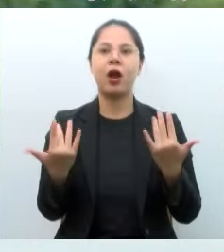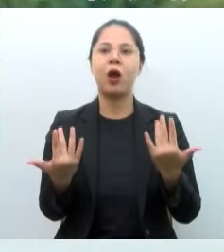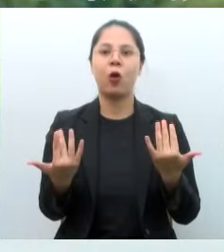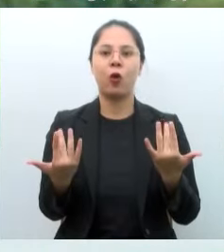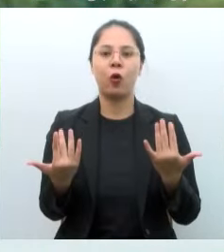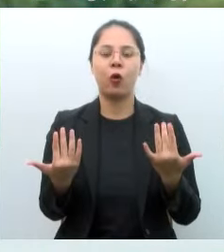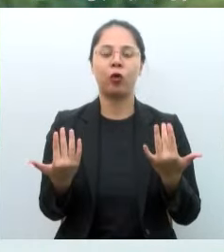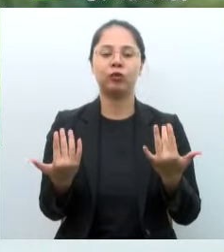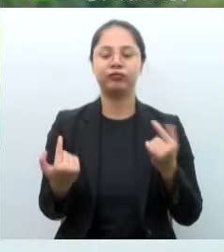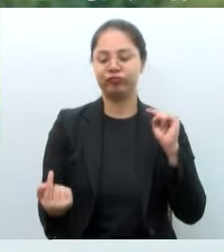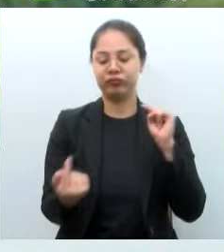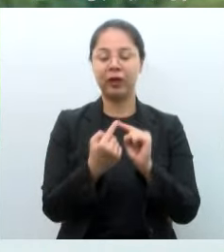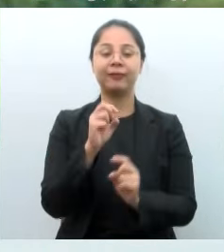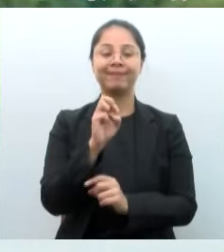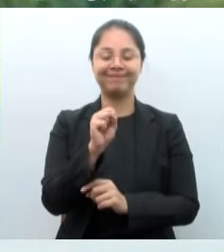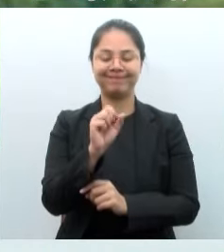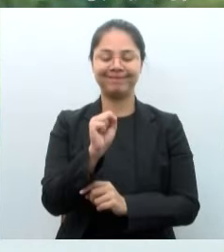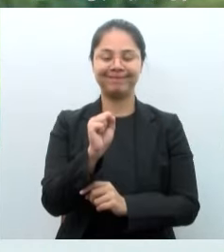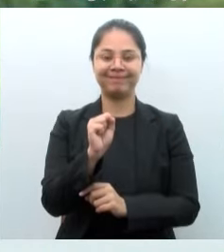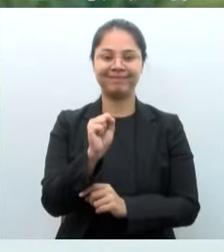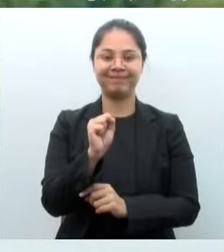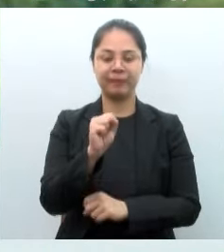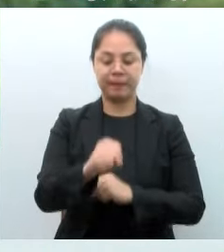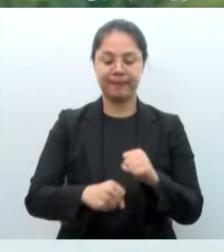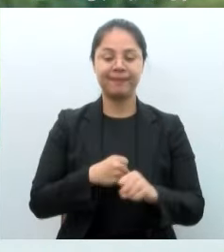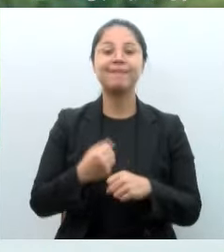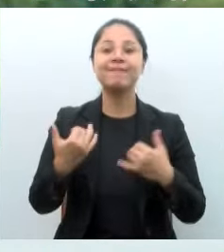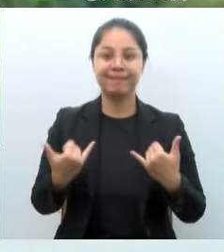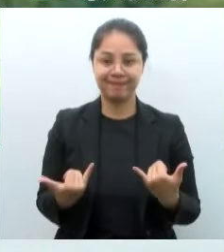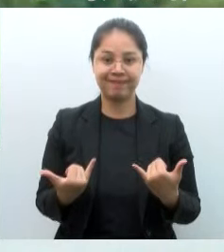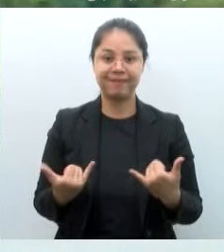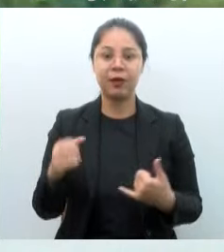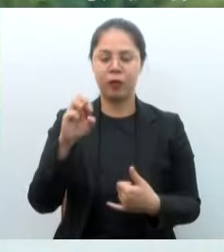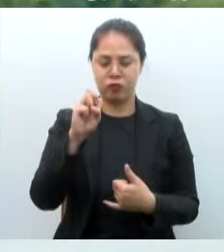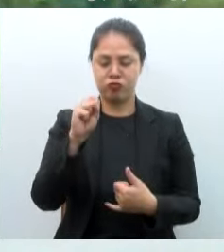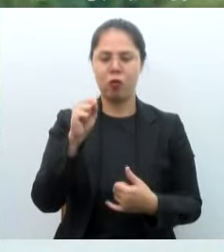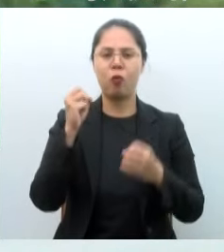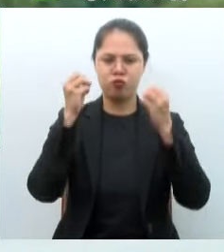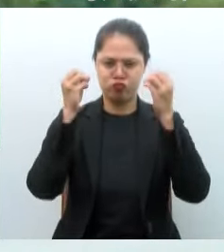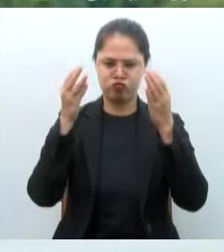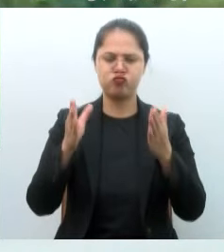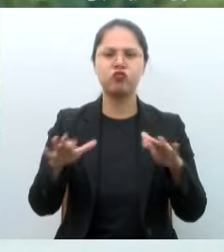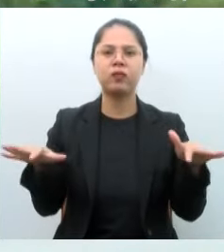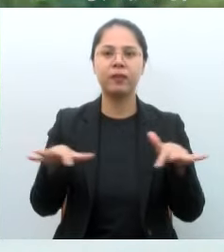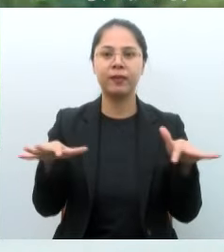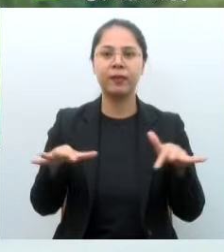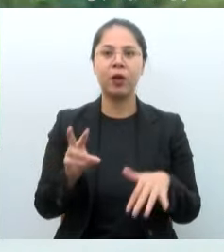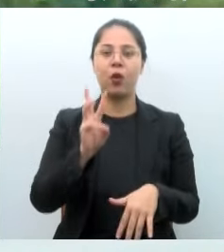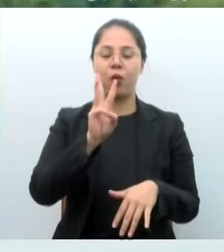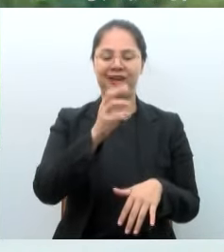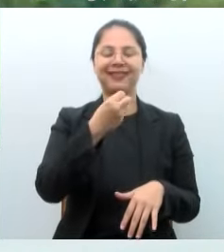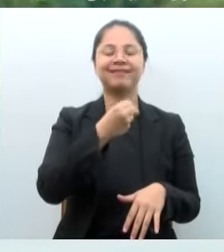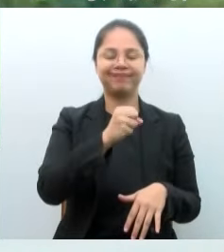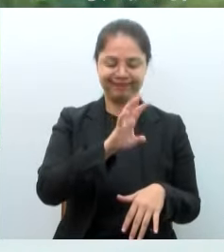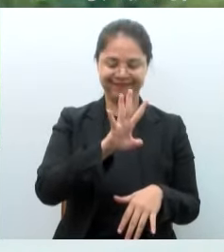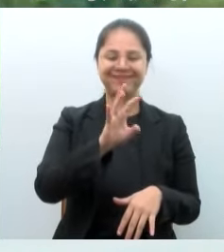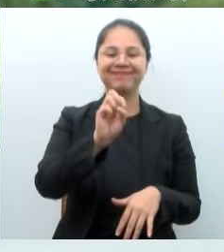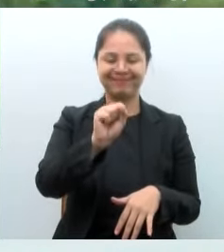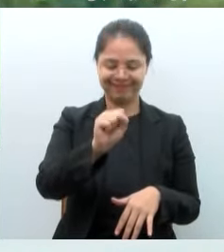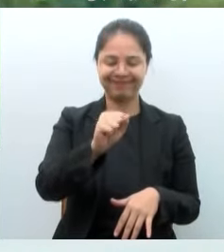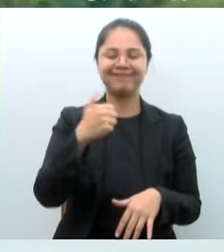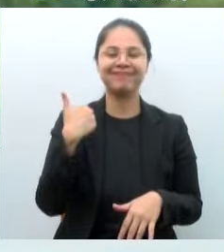าณในการที่จะดำเนินการสอบแต่อย่างไรก็แต่นะครับในปีนี้เราต้องมีการสอบบรรจุครูกรณีปกติที่เรียกว่าบ.14 แน่นอนนะครับเพราะฉะนั้นก็ฝากท